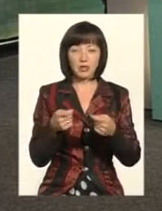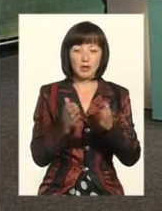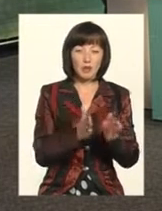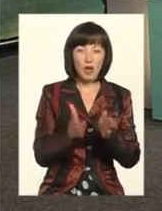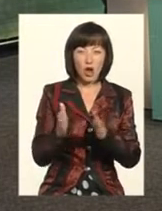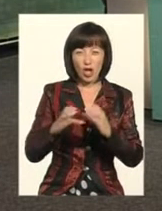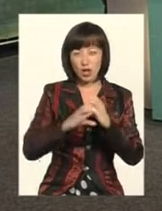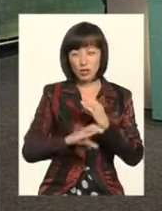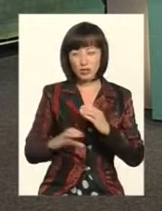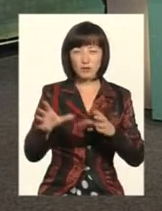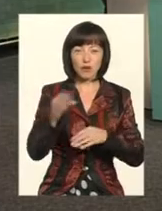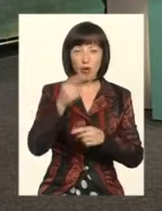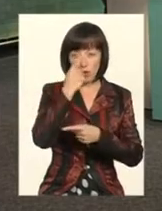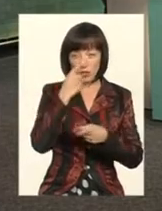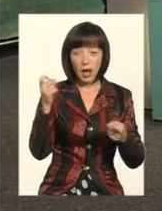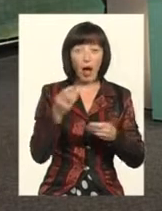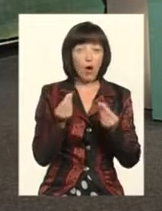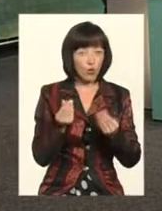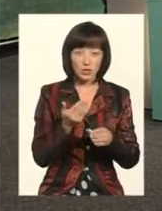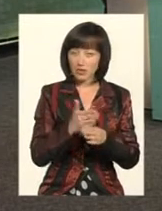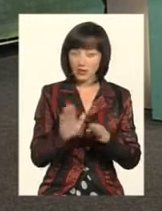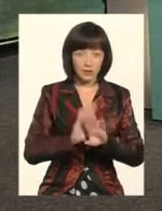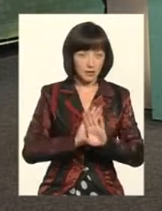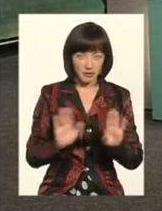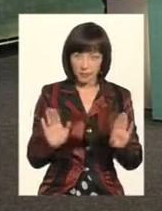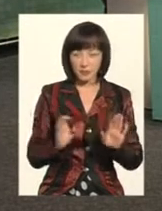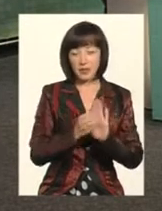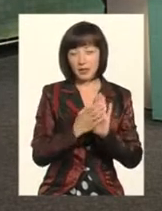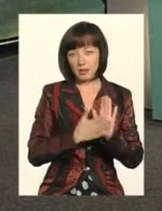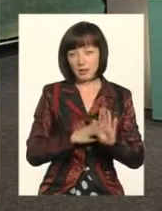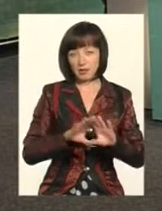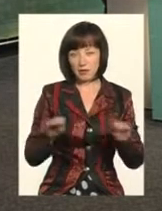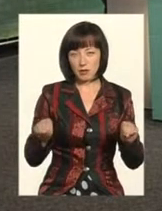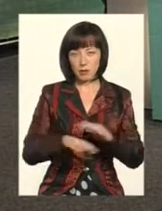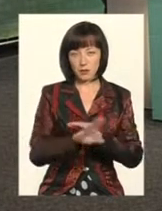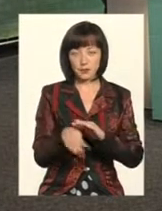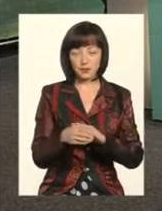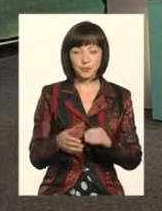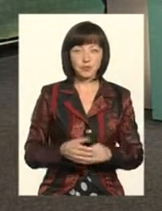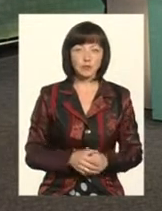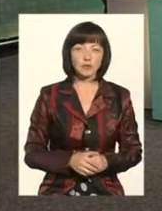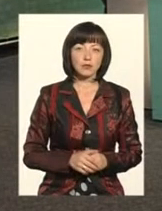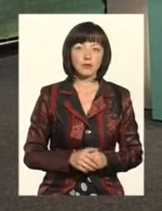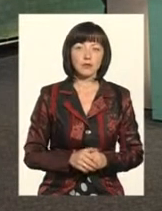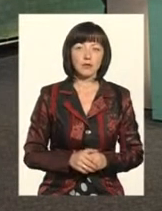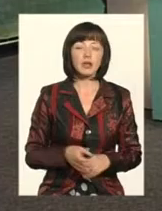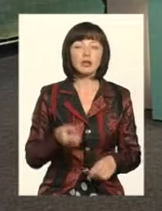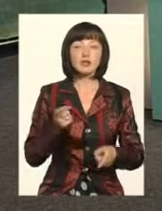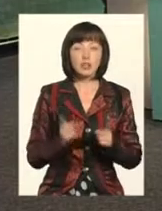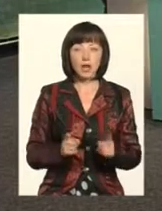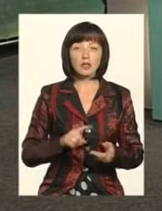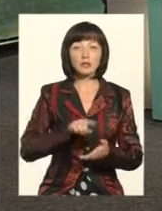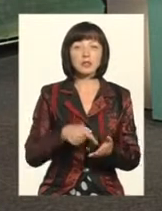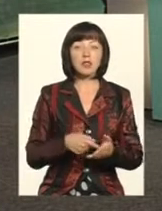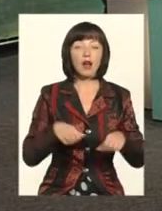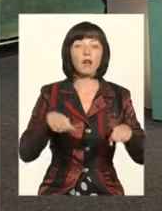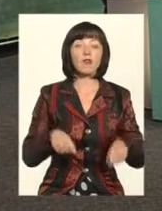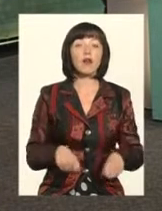Це проголосили, а гроші на це, звичайно, не виділили. Продекларували, да. Ні, ну, звичайно, що міська влада робить, тому